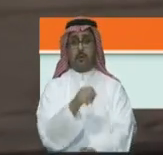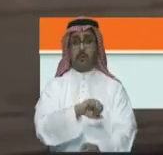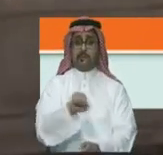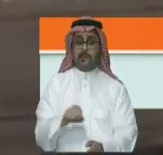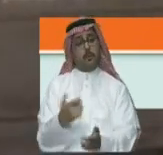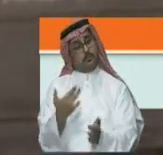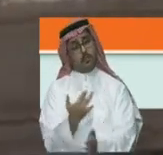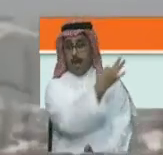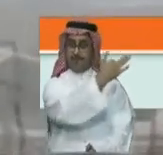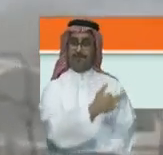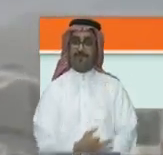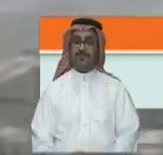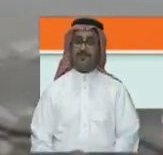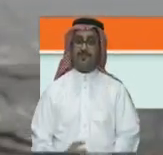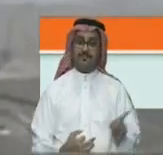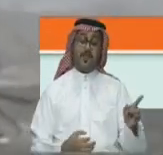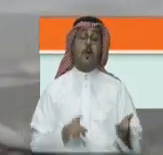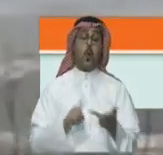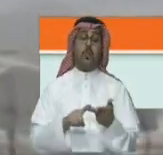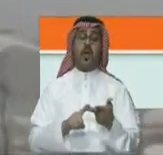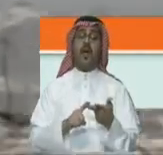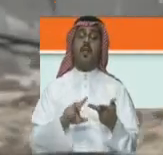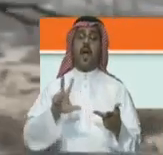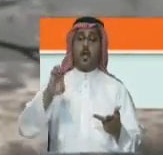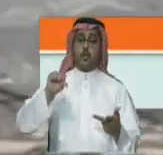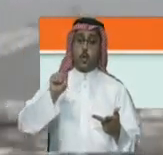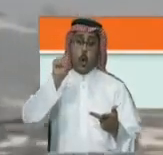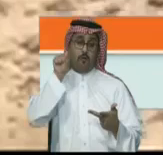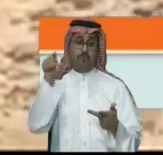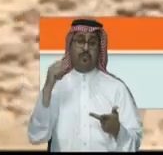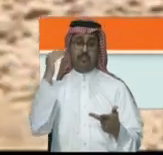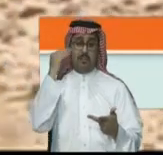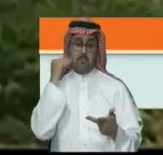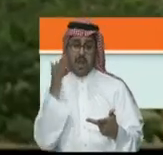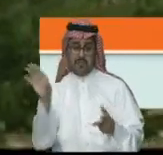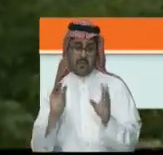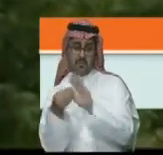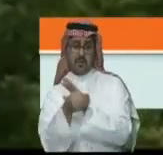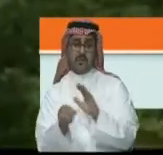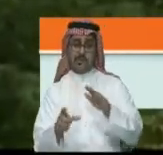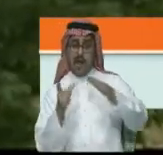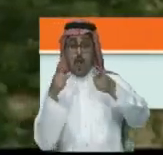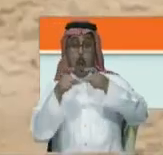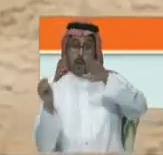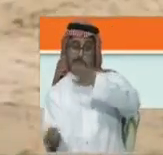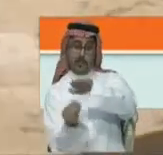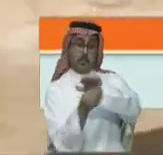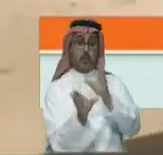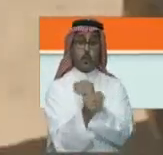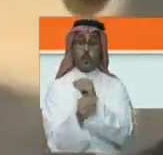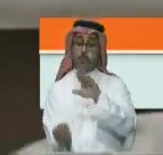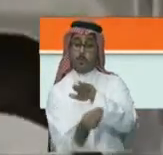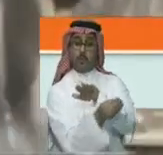وفي محافظة الجوف تم ضبط خلية نسائية حوثية تقوم بزرع الألغام والعبوات الناسفة في الأسواق